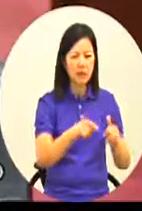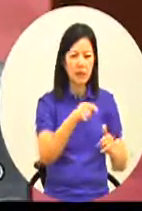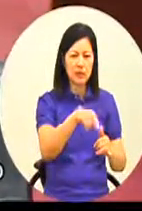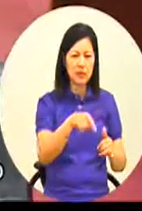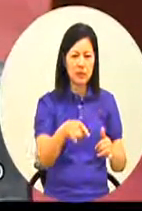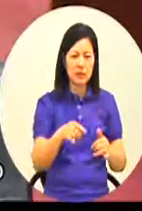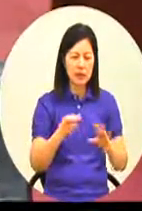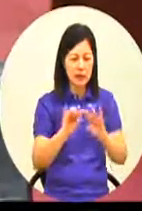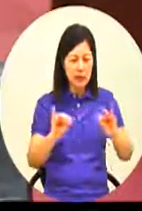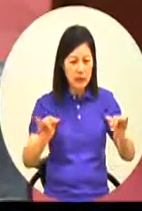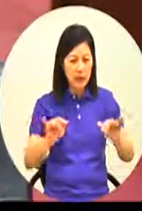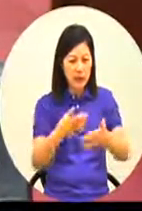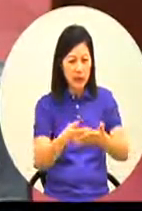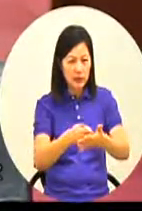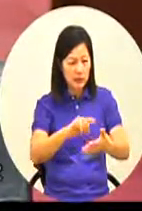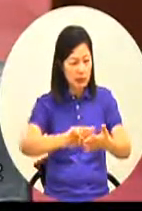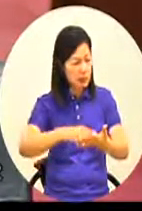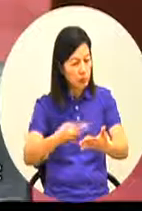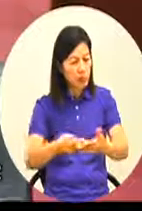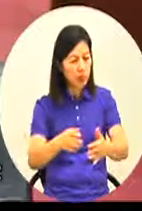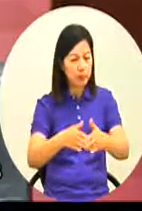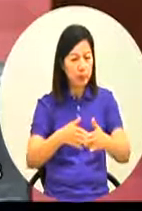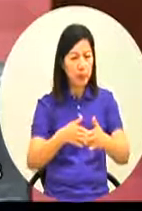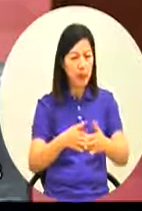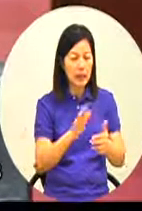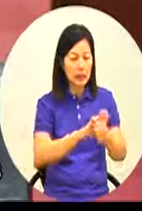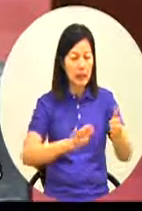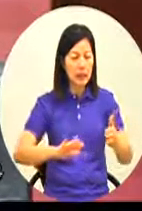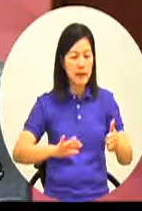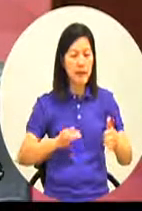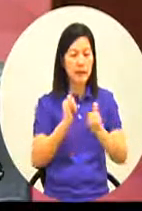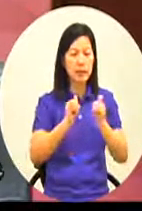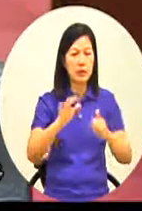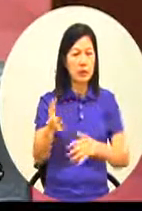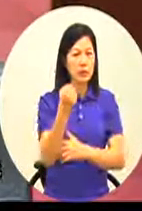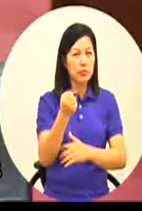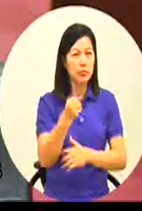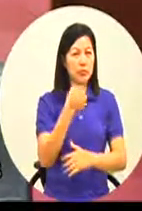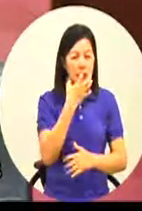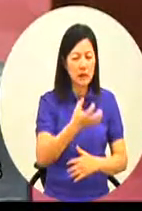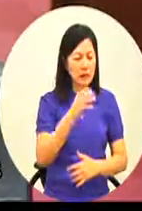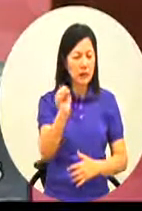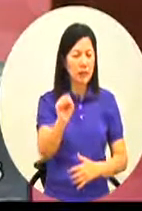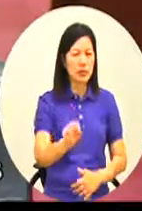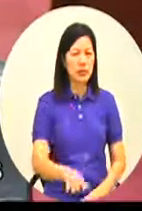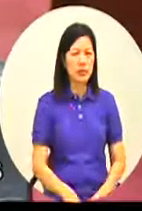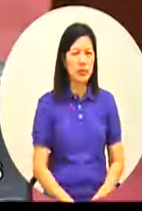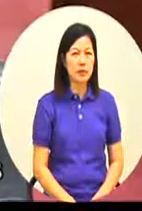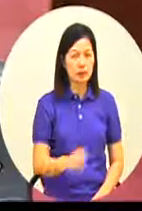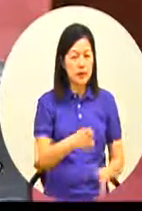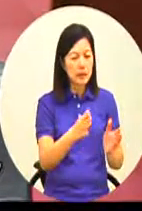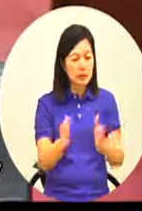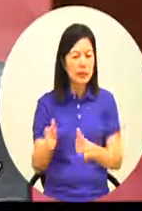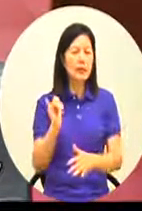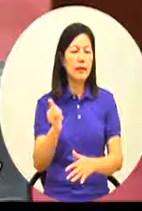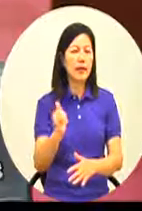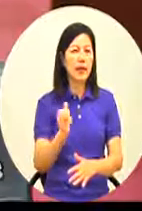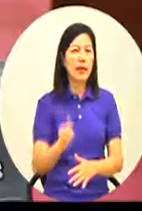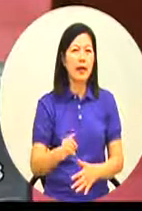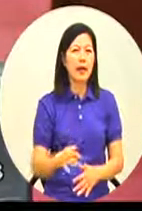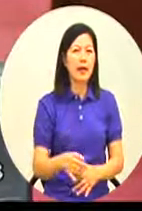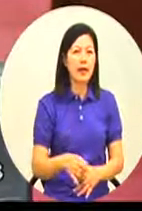无你用其他方式来做处理，袂使影响咱的市民的权益嘛。那这就是他处理很好了，这处理袂歹，啊，头啊尾用到尾啊，佮中